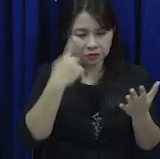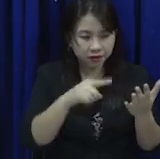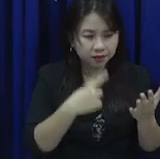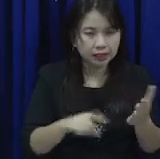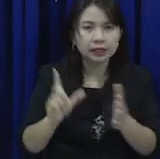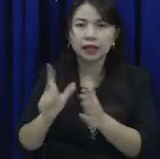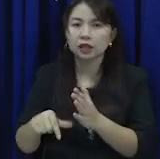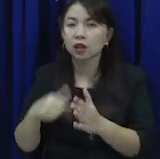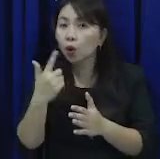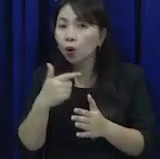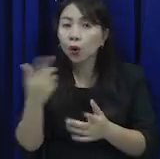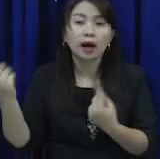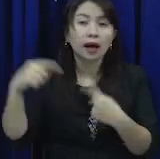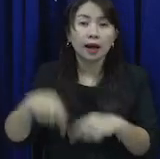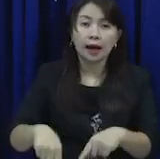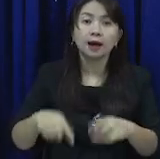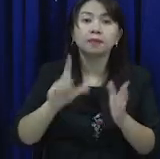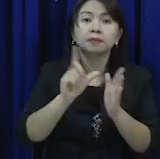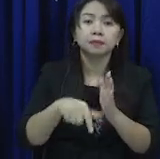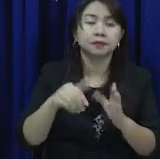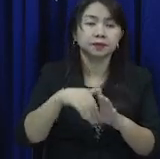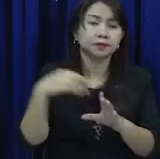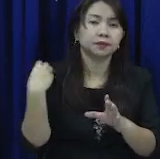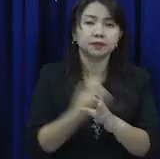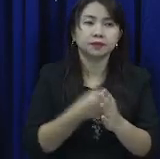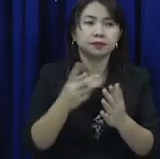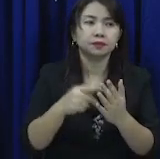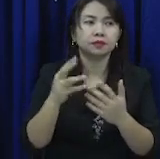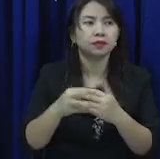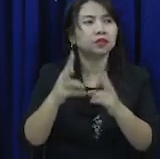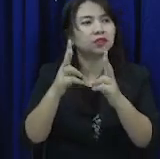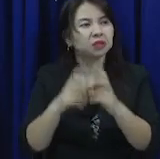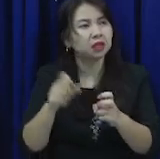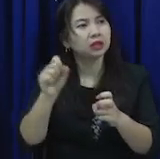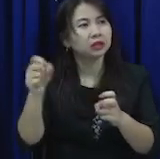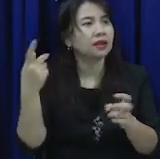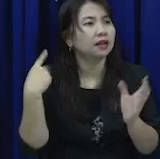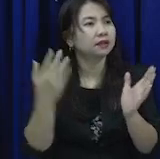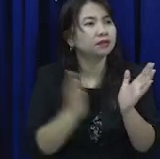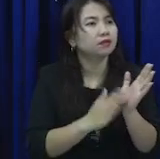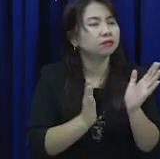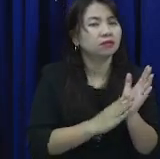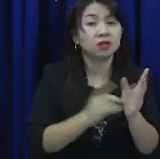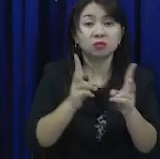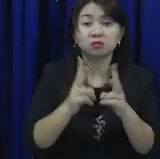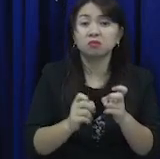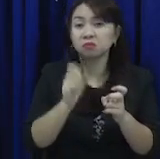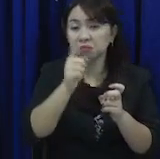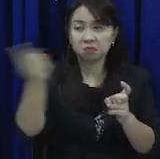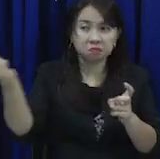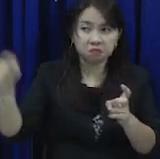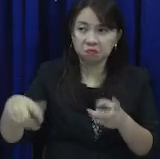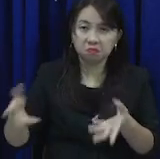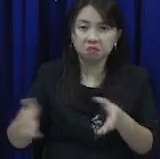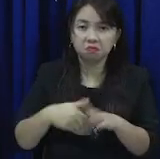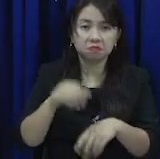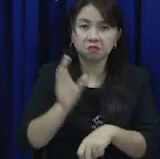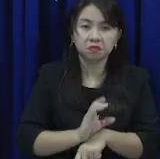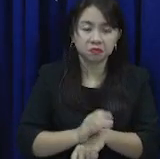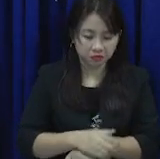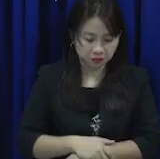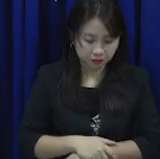mga dating Nandidito kahit may klase yun sir Mak ha Yeah kahit may klase Nandidito you